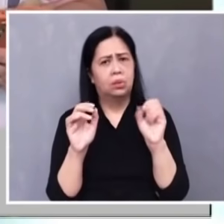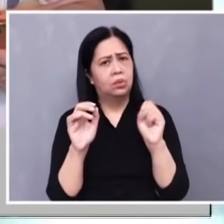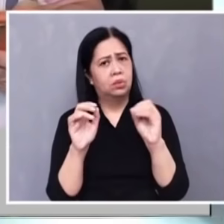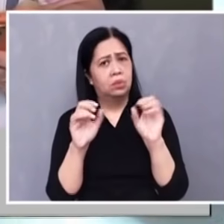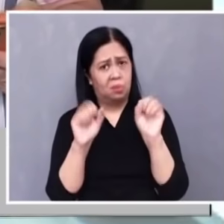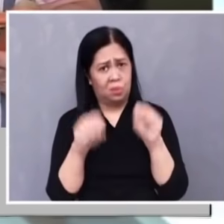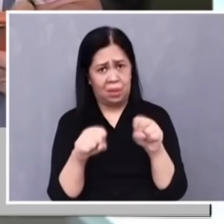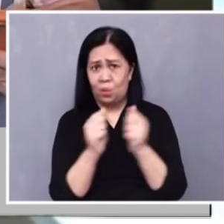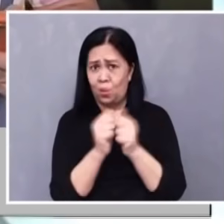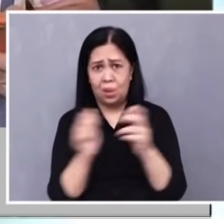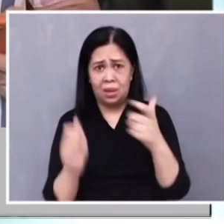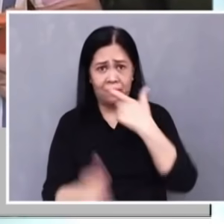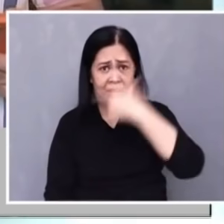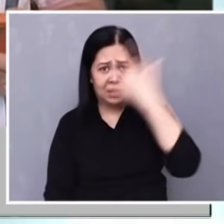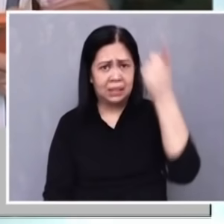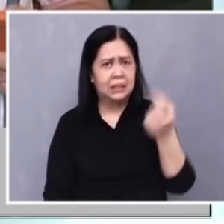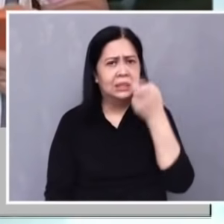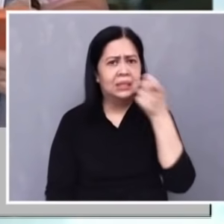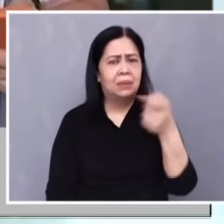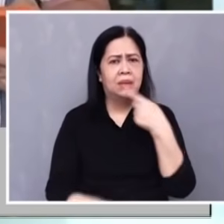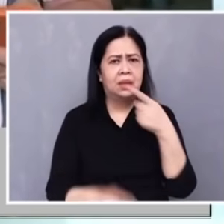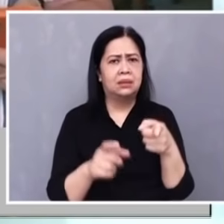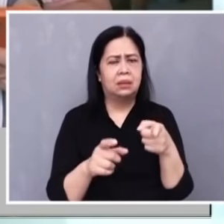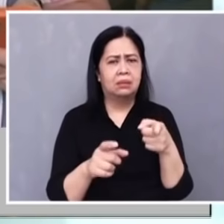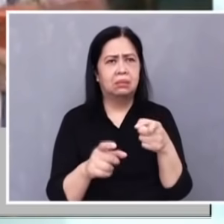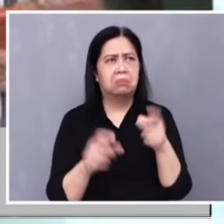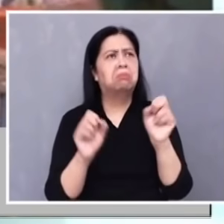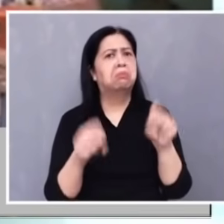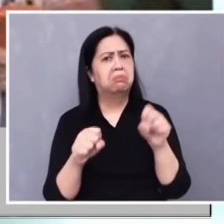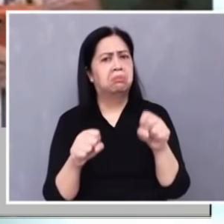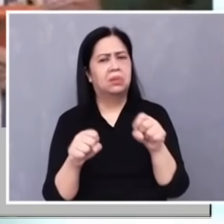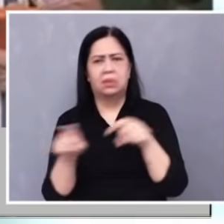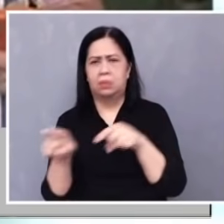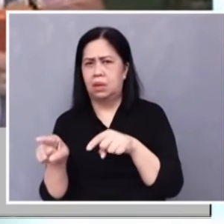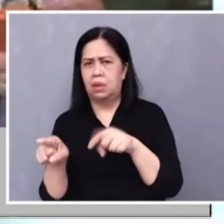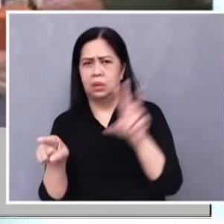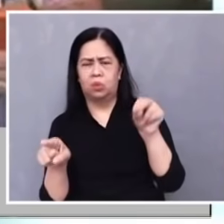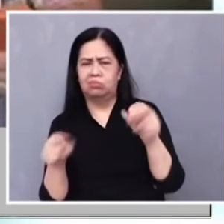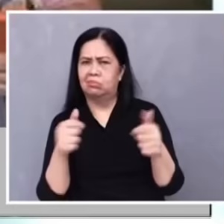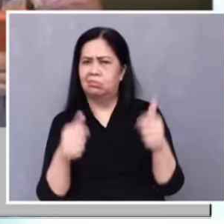shield. Kasi sabi ng isa, pwede raw eh. Sabi ng isa, hindi.